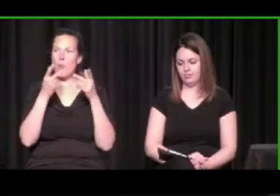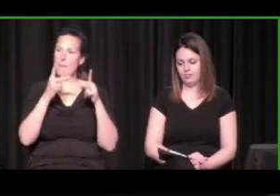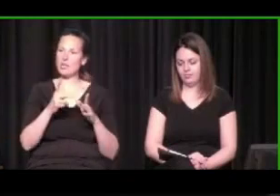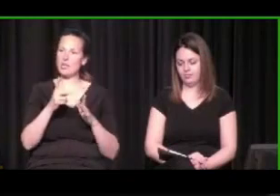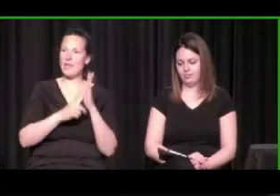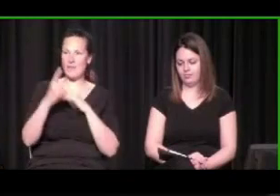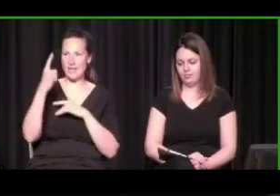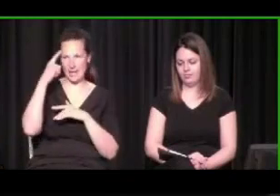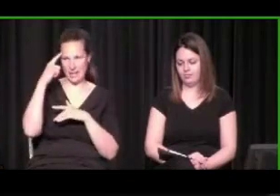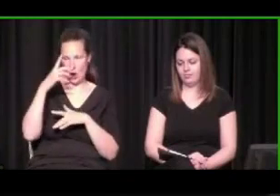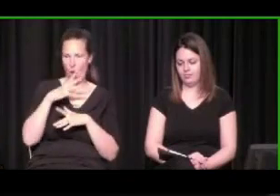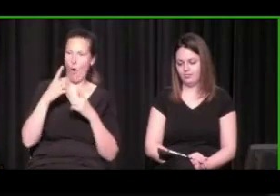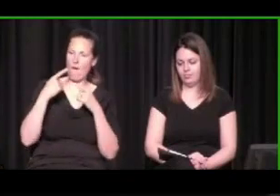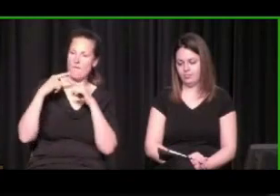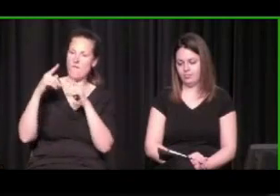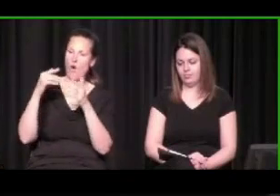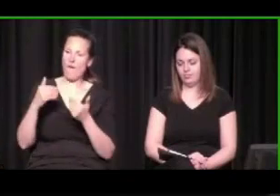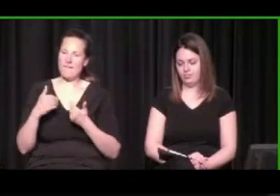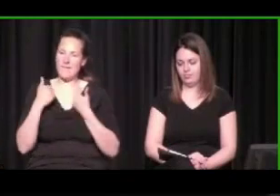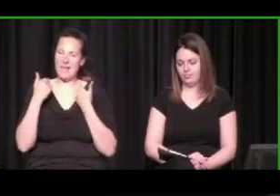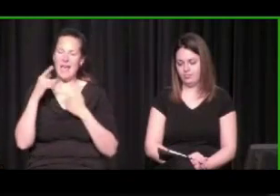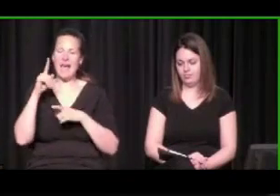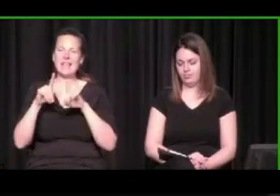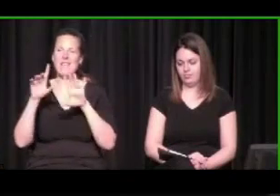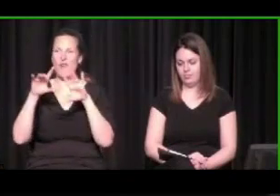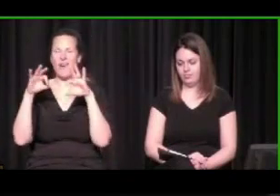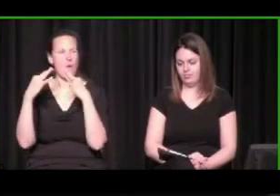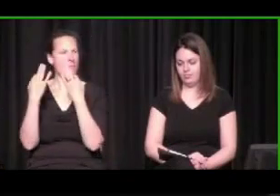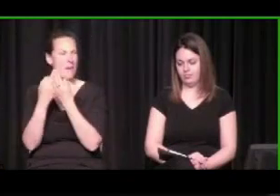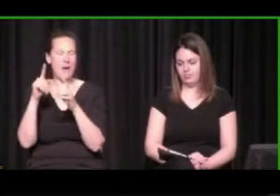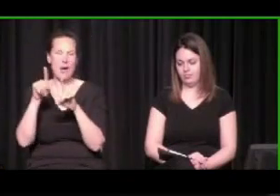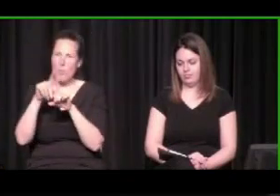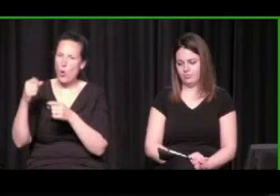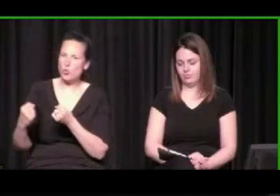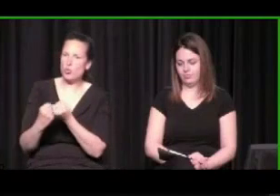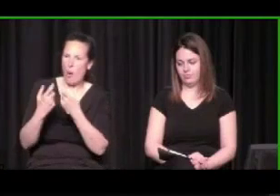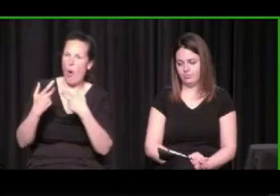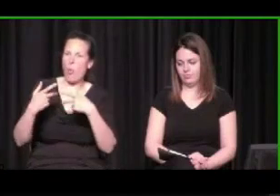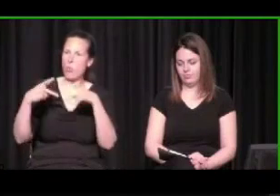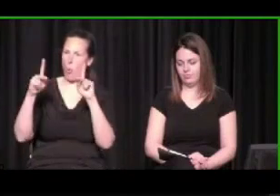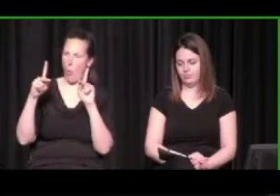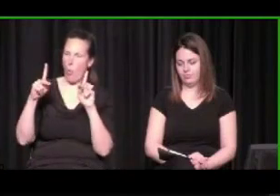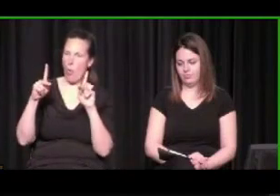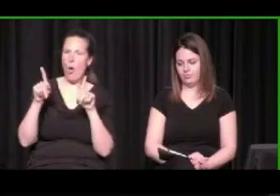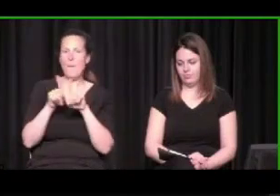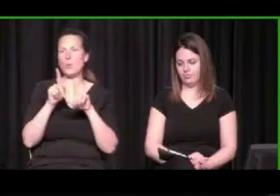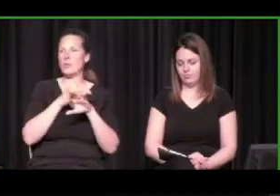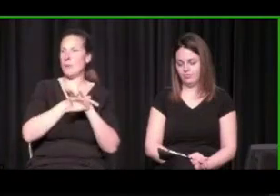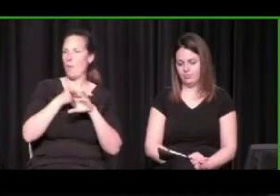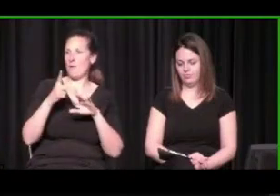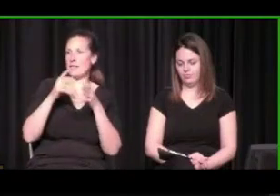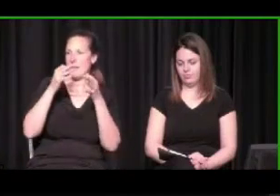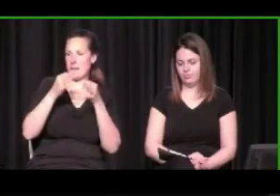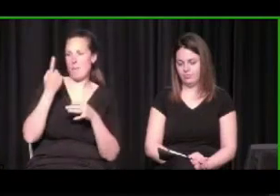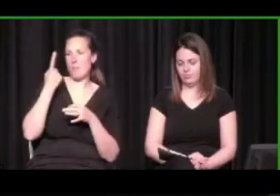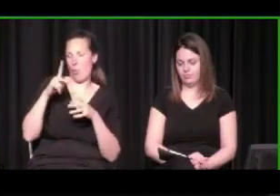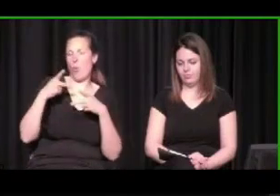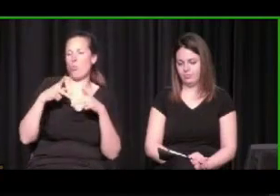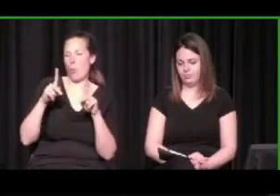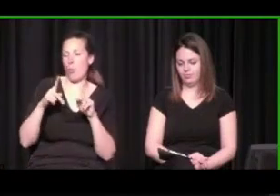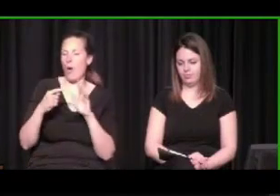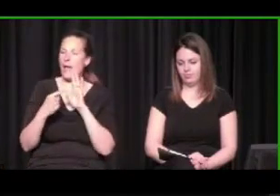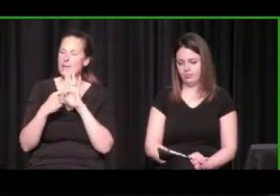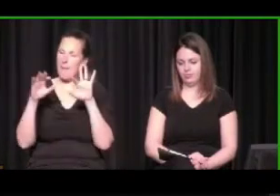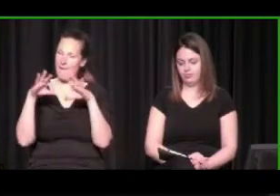bien sûr la place des familles qui est parfois trop importante. Et je veux faire attention, place des familles et des professionnels dans la prise de décision. Parfois trop